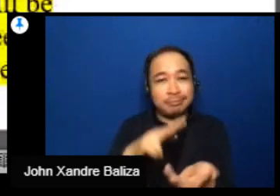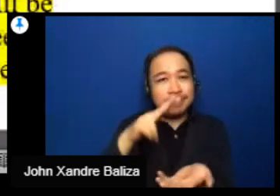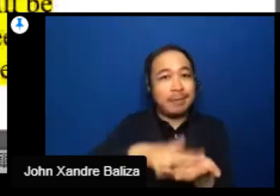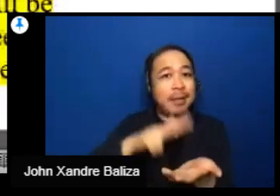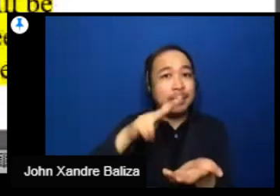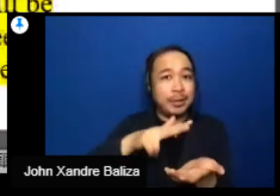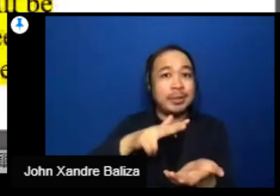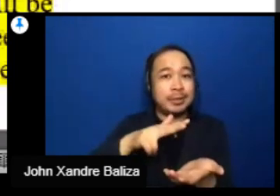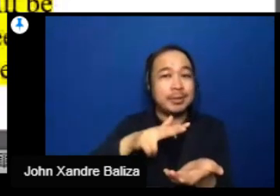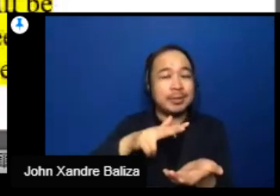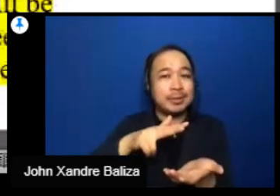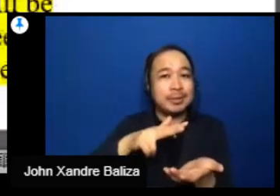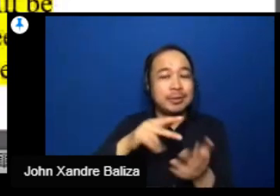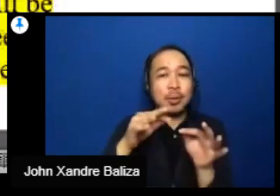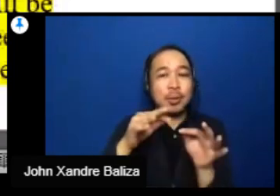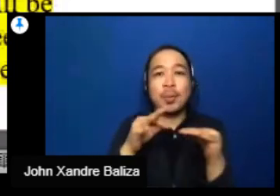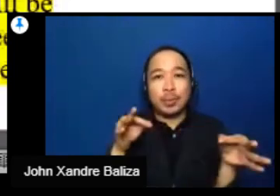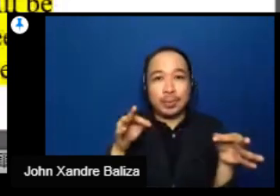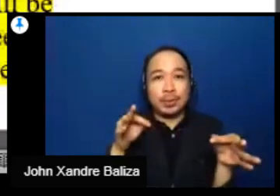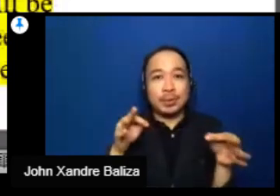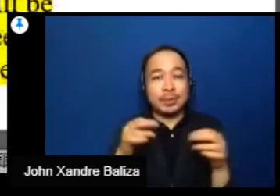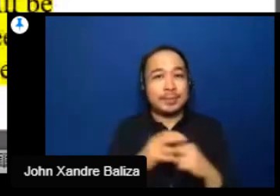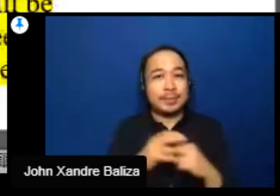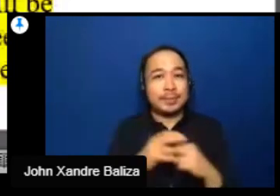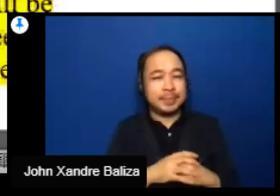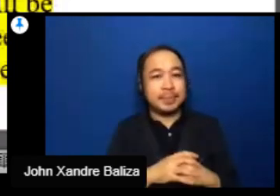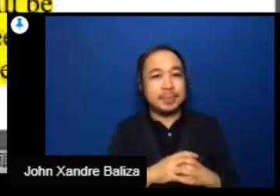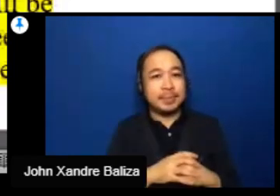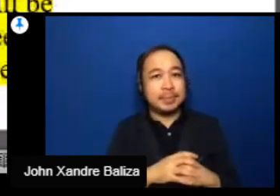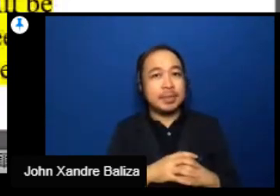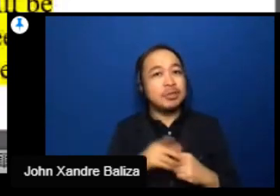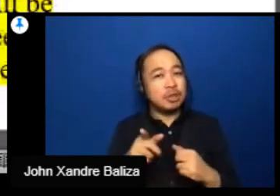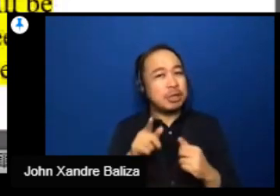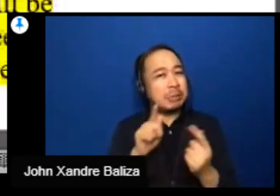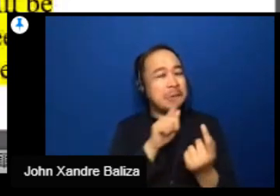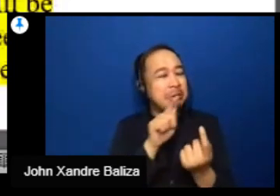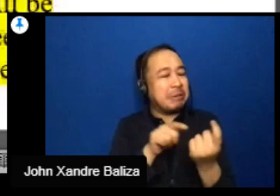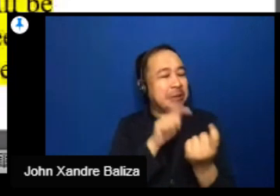и которая, в частности, содержит конкретное название.